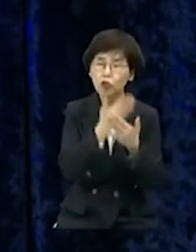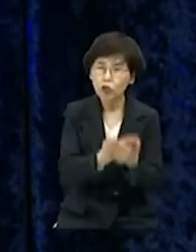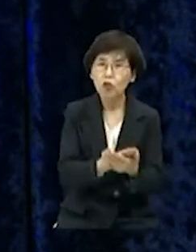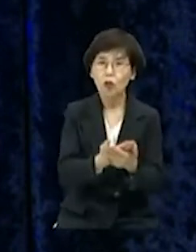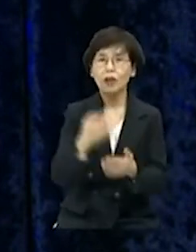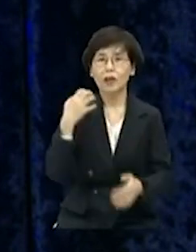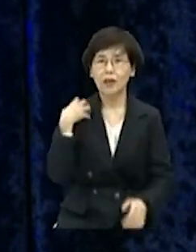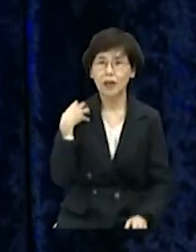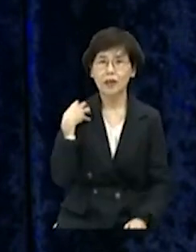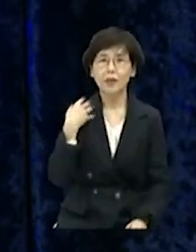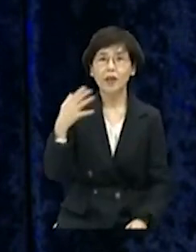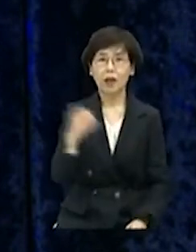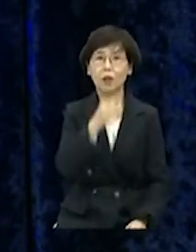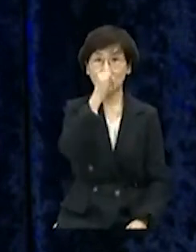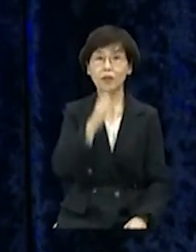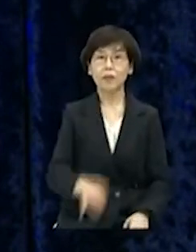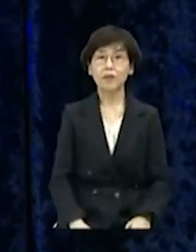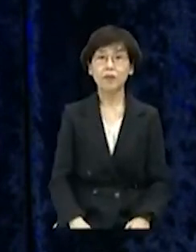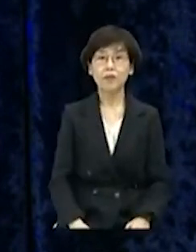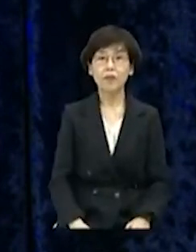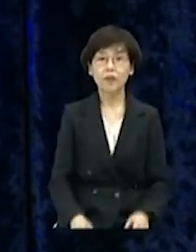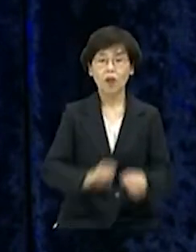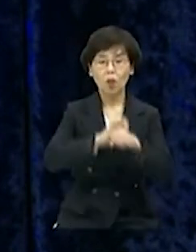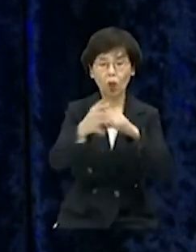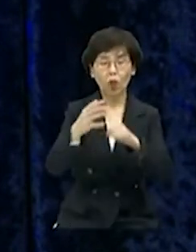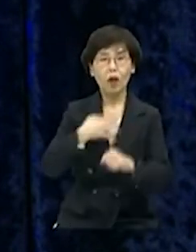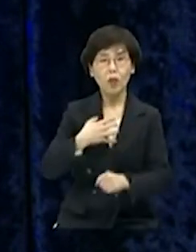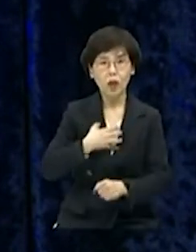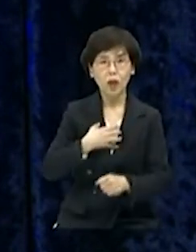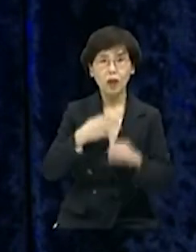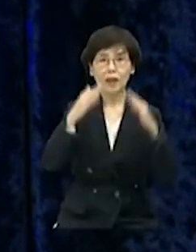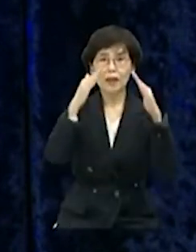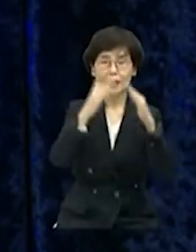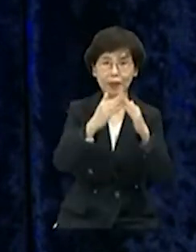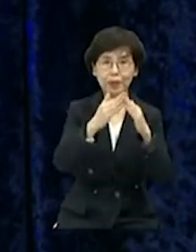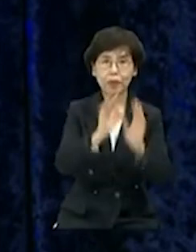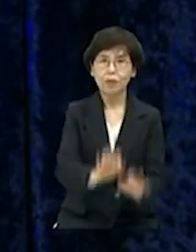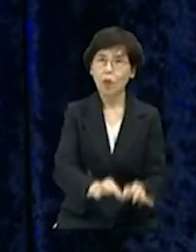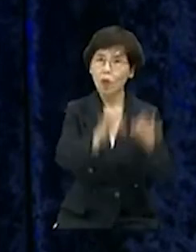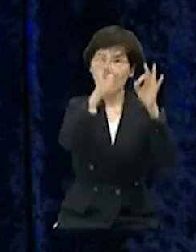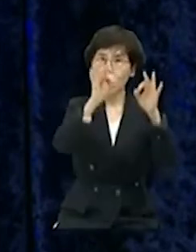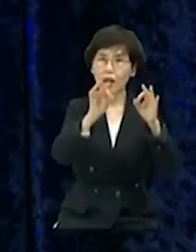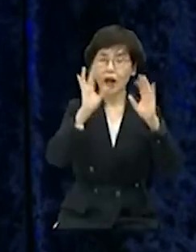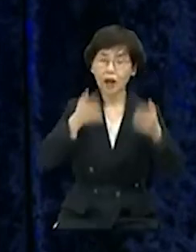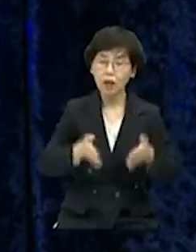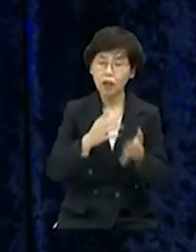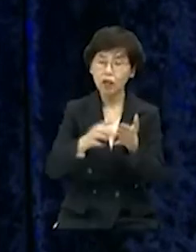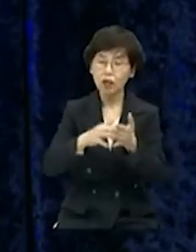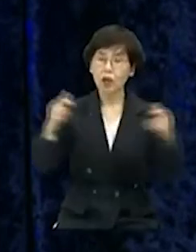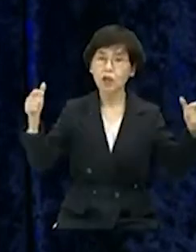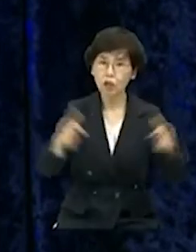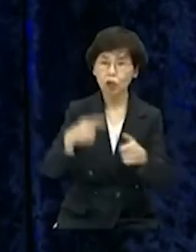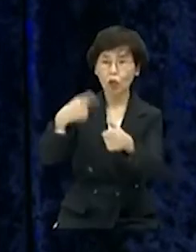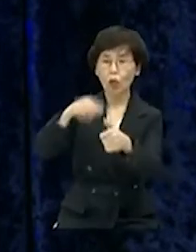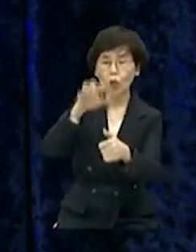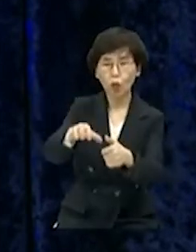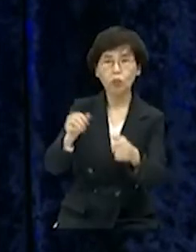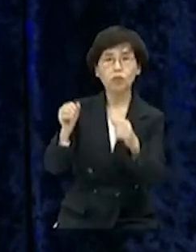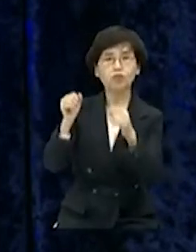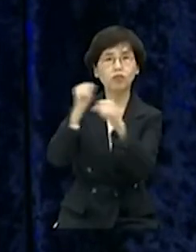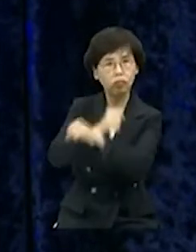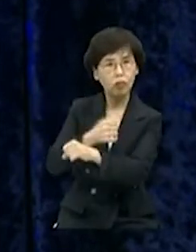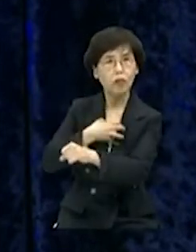막중한 책임을 갖고 있습니다. 코로나 위기, 부동산 대란, 저출산, 교육 현장의 붕괴,